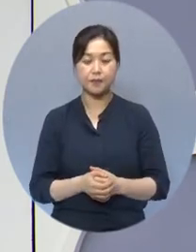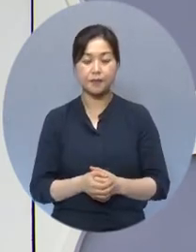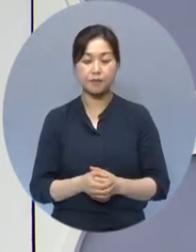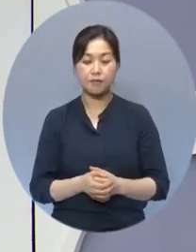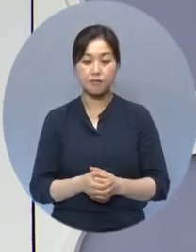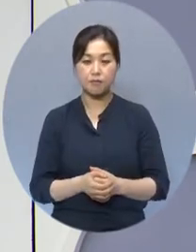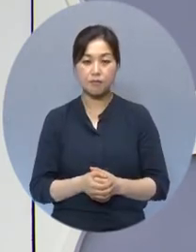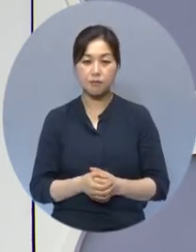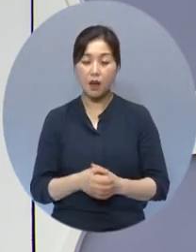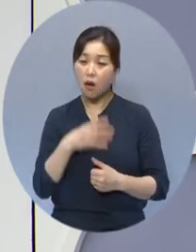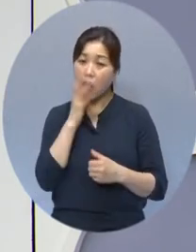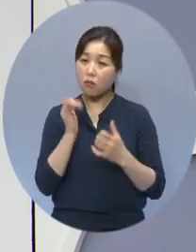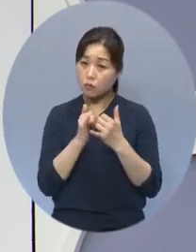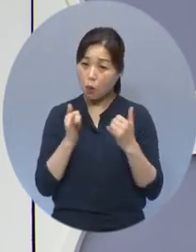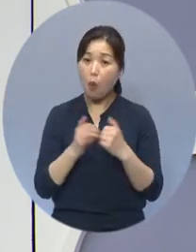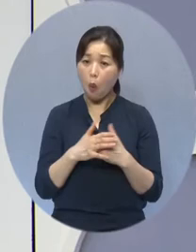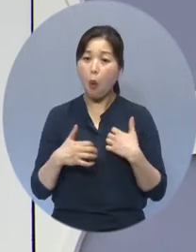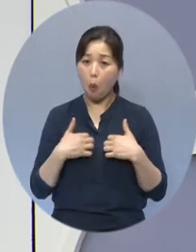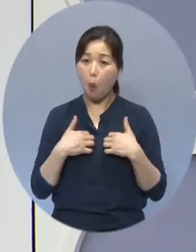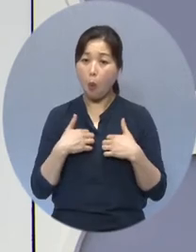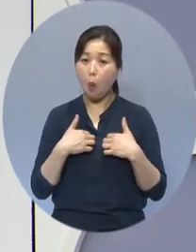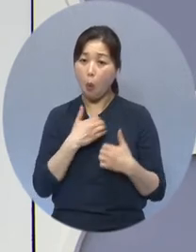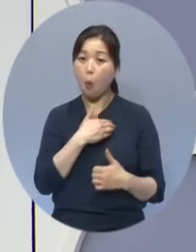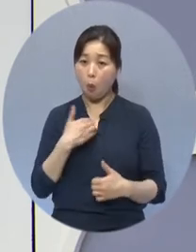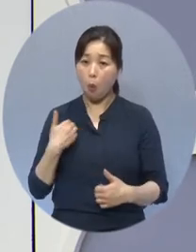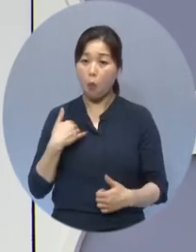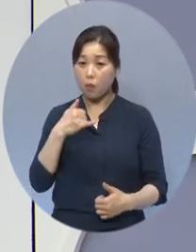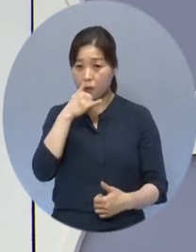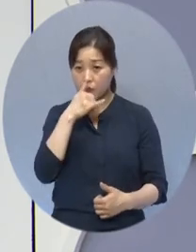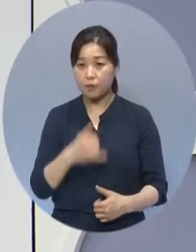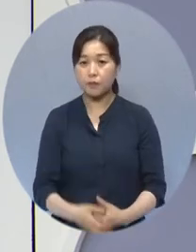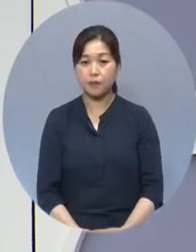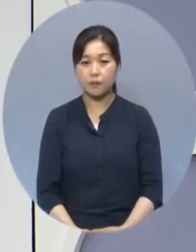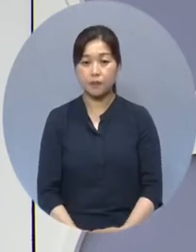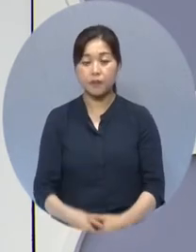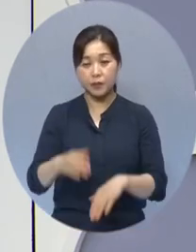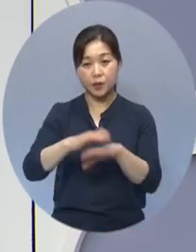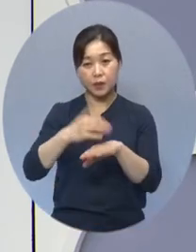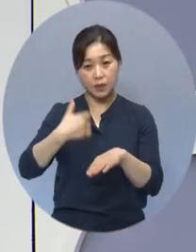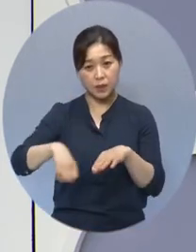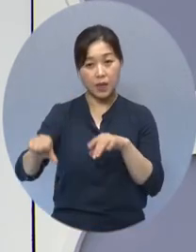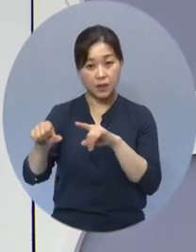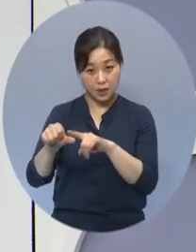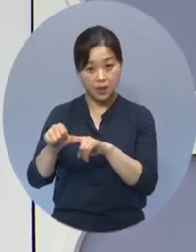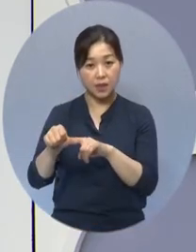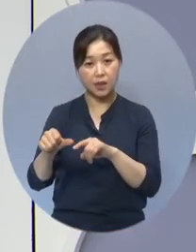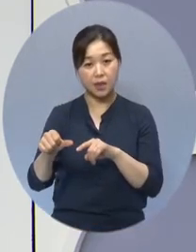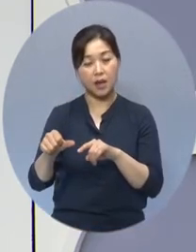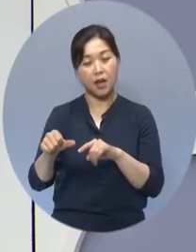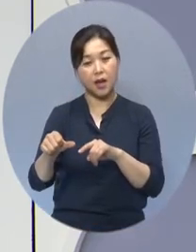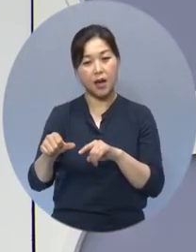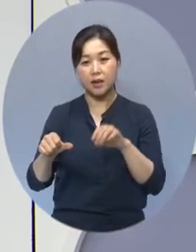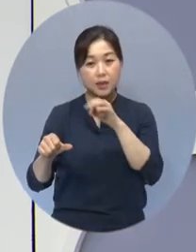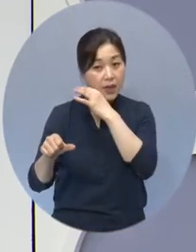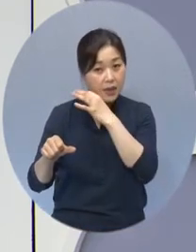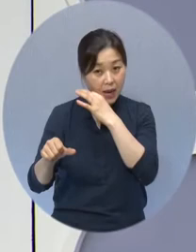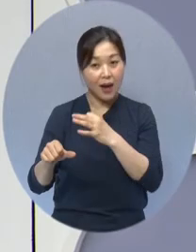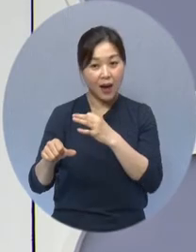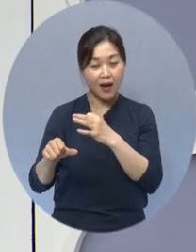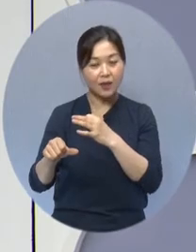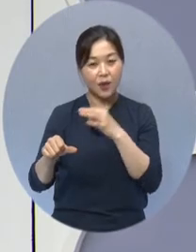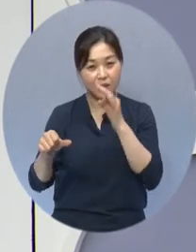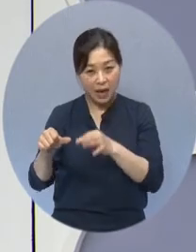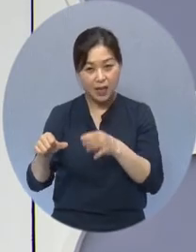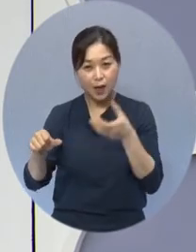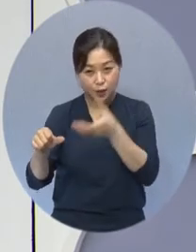보니까 어르신들 굉장히 만족하시는 것 같아요. 그리고 이제 손자들한테 줄 수 있는 뭐 이렇게 사탕도 좀 많이 사줄 수 있는